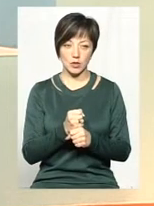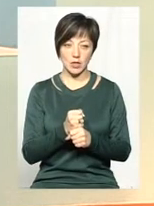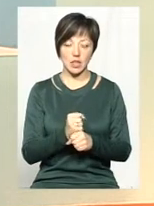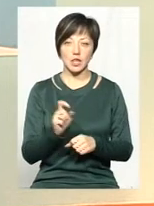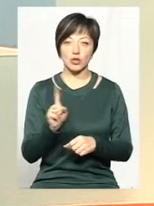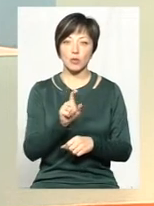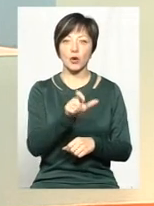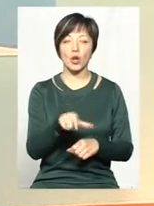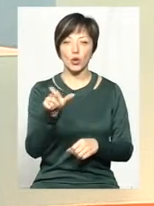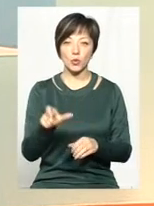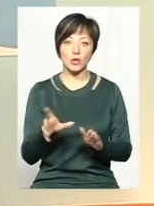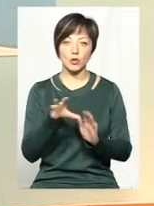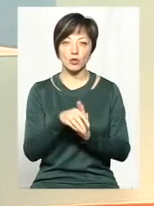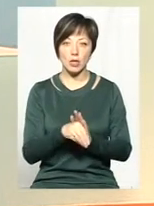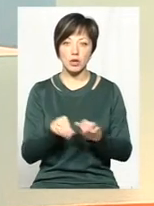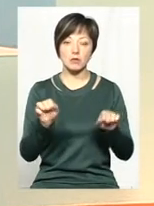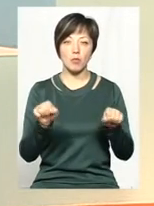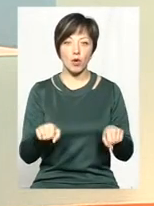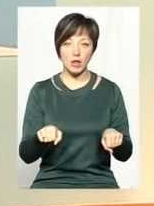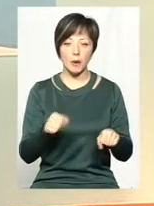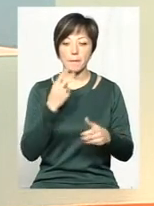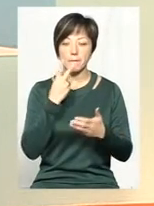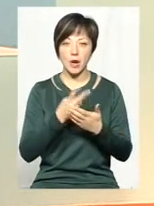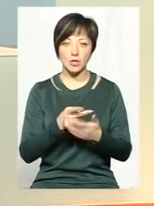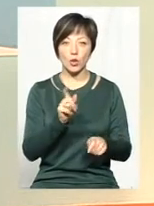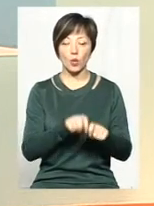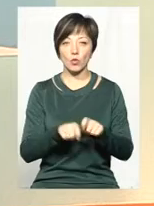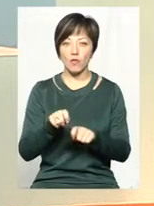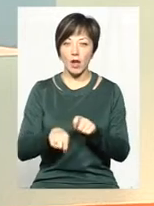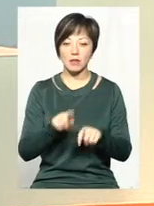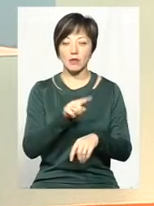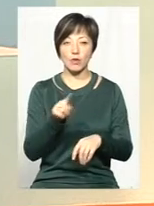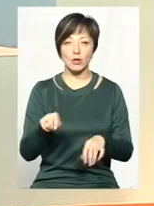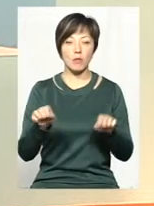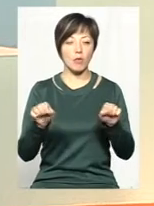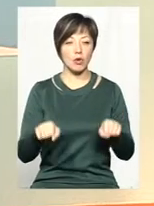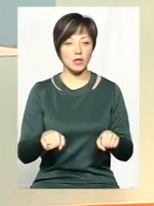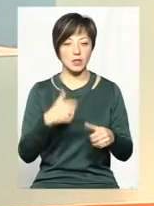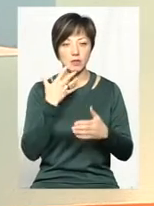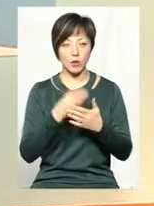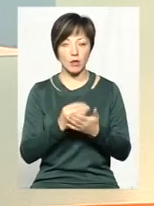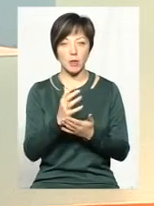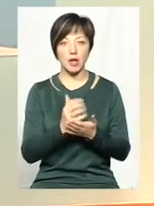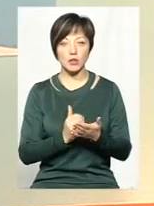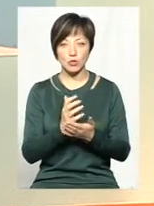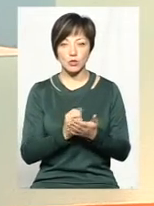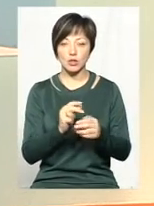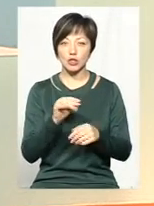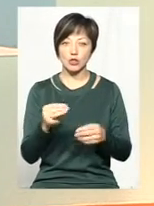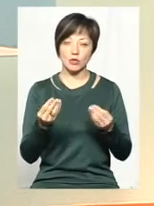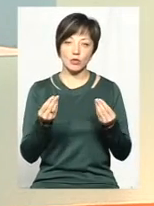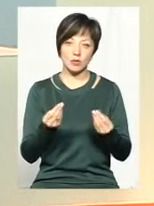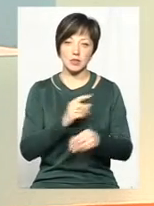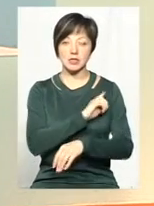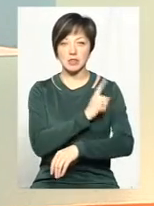щоб люди долучалися, щоб вони могли бачити, контролювати, щоб вони могли своїми ресурсами, чи не тільки коштами,